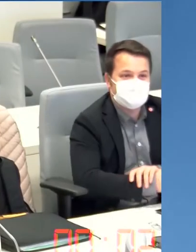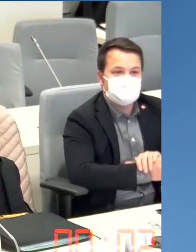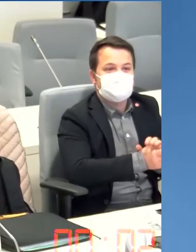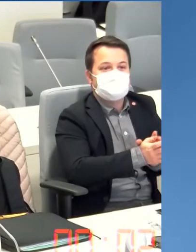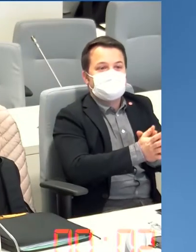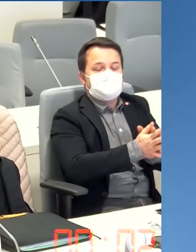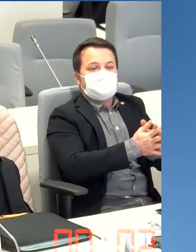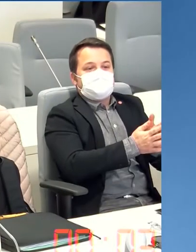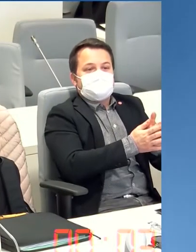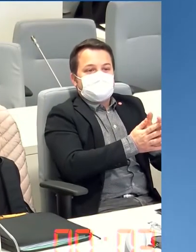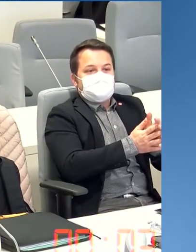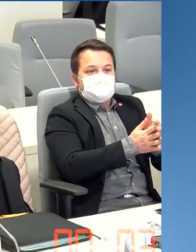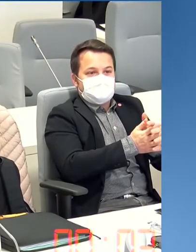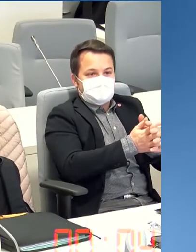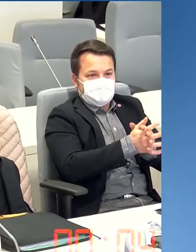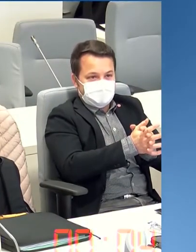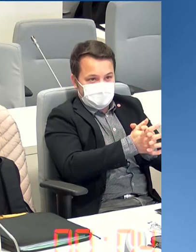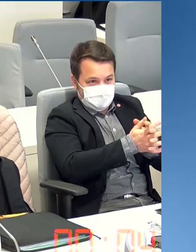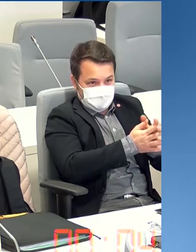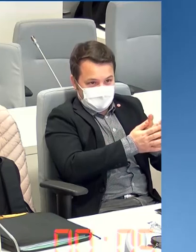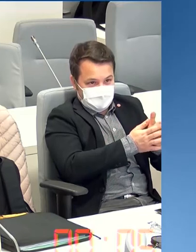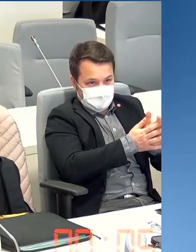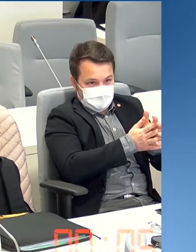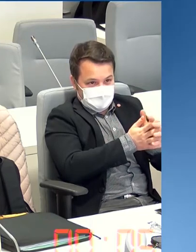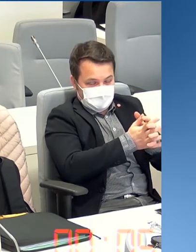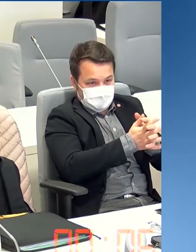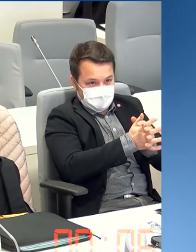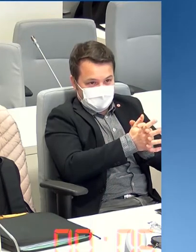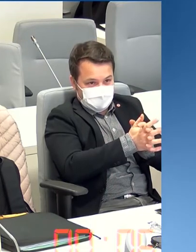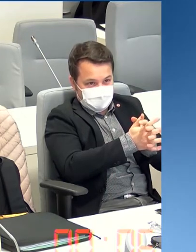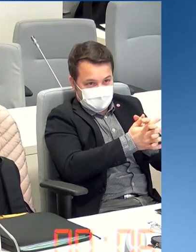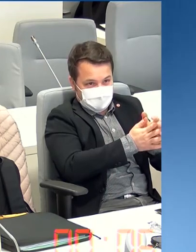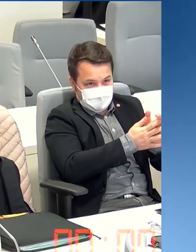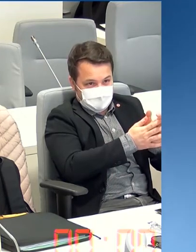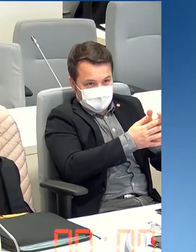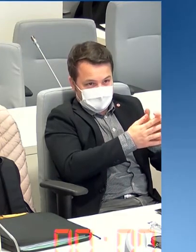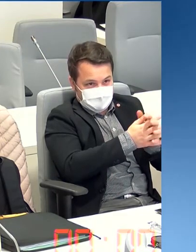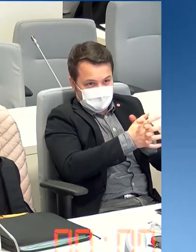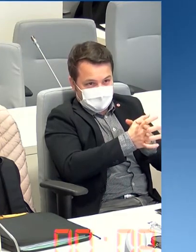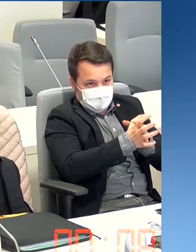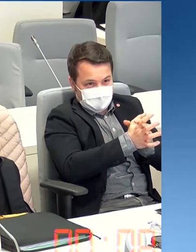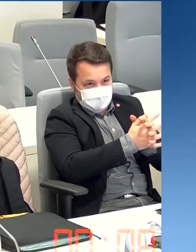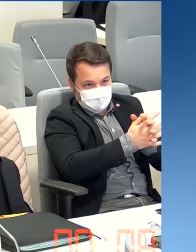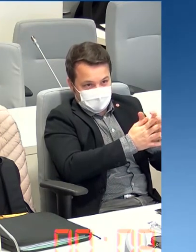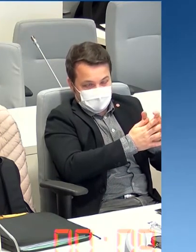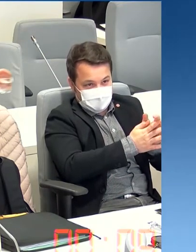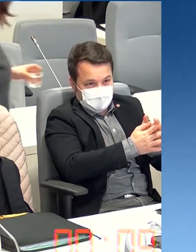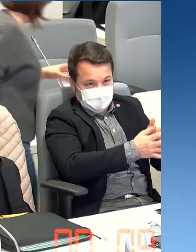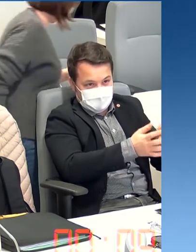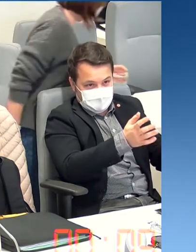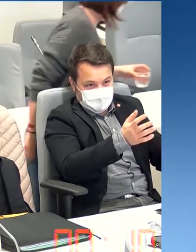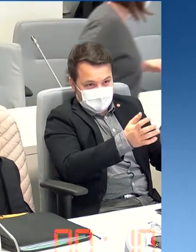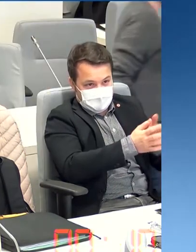commission nous n'avons pas le nouveau calendrier de phasage des démolitions du ccs la reprise des chantiers ne nous appartient pas et